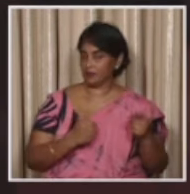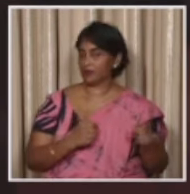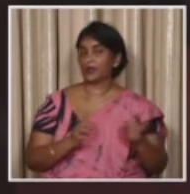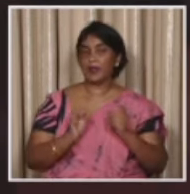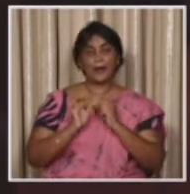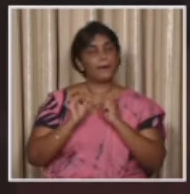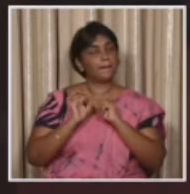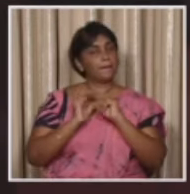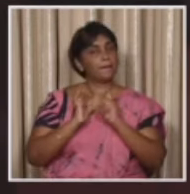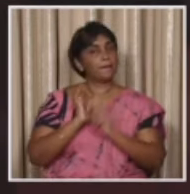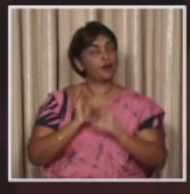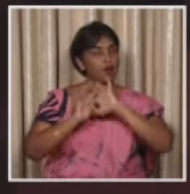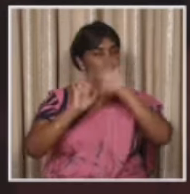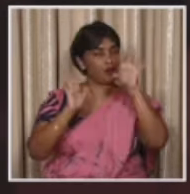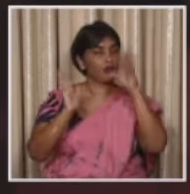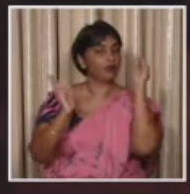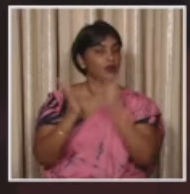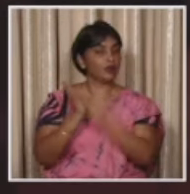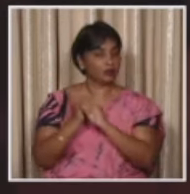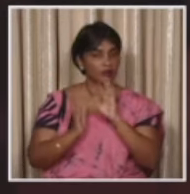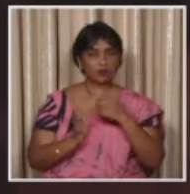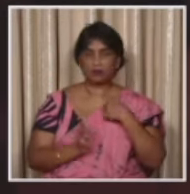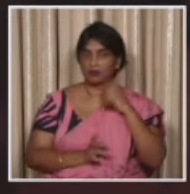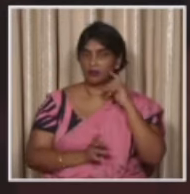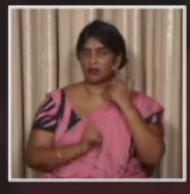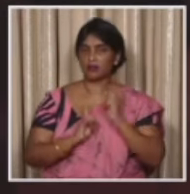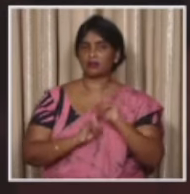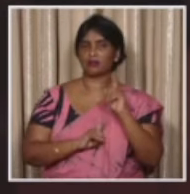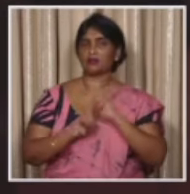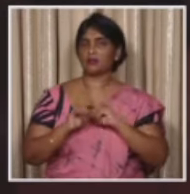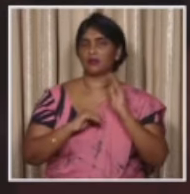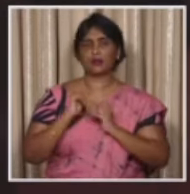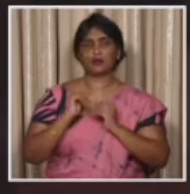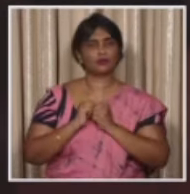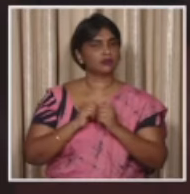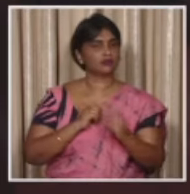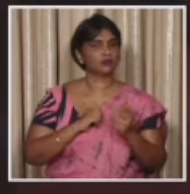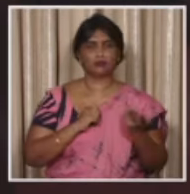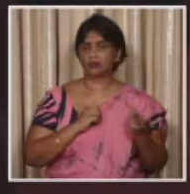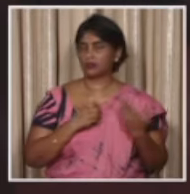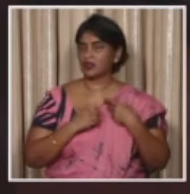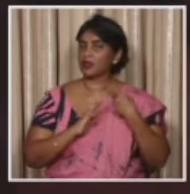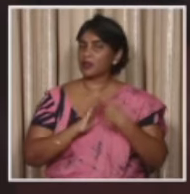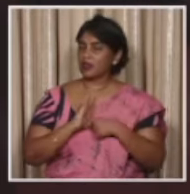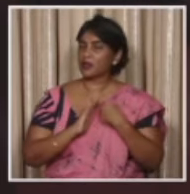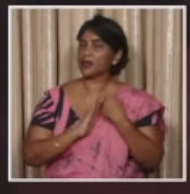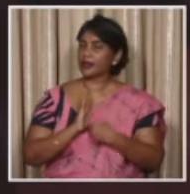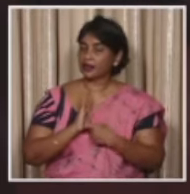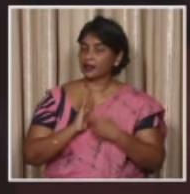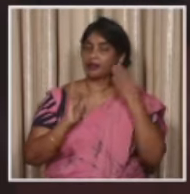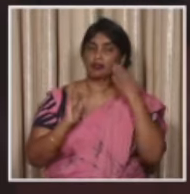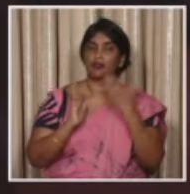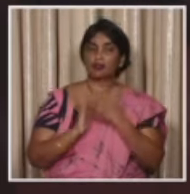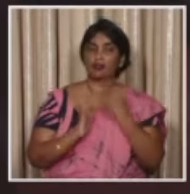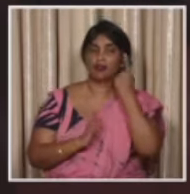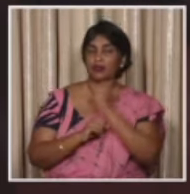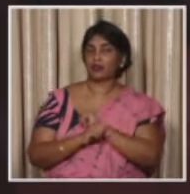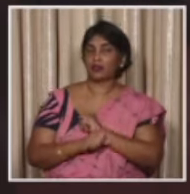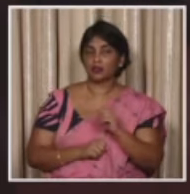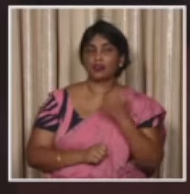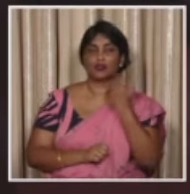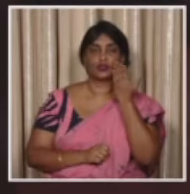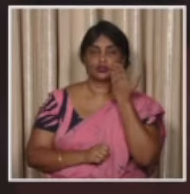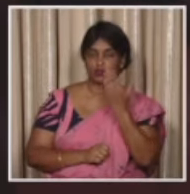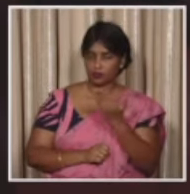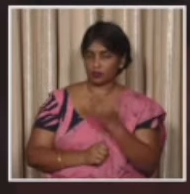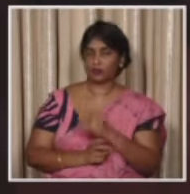පනතක හැමදේම ඇතුළත් කරන්න ඕන කියලා හිතනවා නම් මම දන්නේ නැහැ මේ පාර්ලිමේන්තු ක්‍රමවේදය පිළිබඳවත් අපේ රටේ නීතිය පිළිබඳවත් අවබෝධයක් නැහැ කියන එක ඒකෙන් තේරුම්